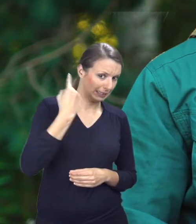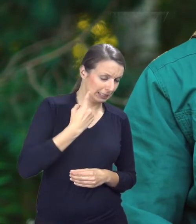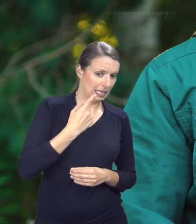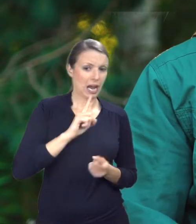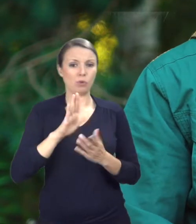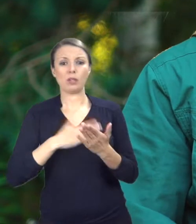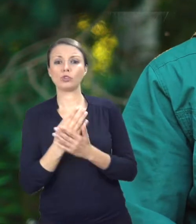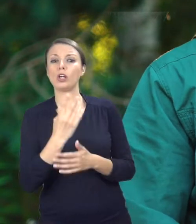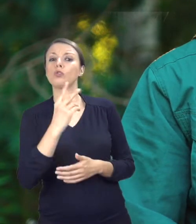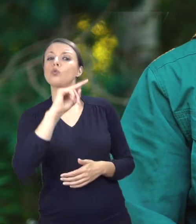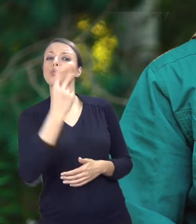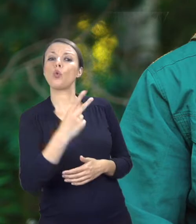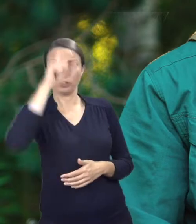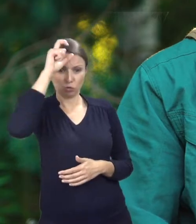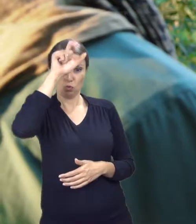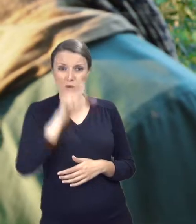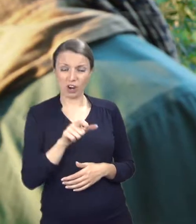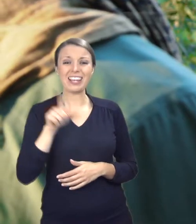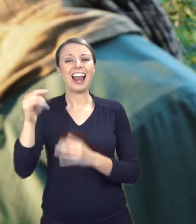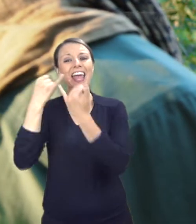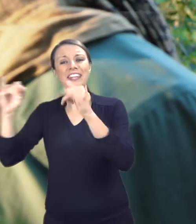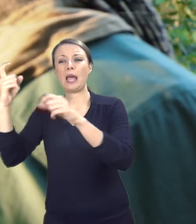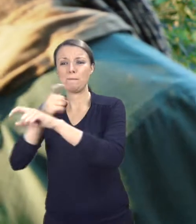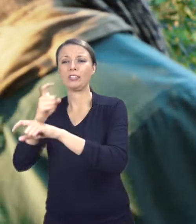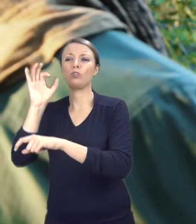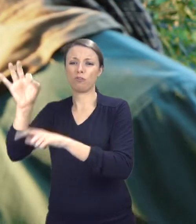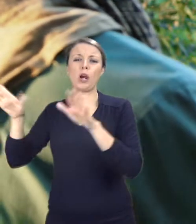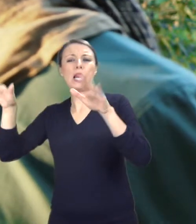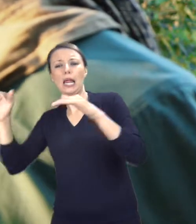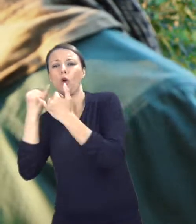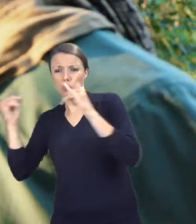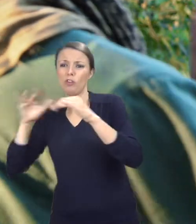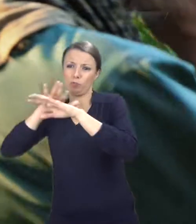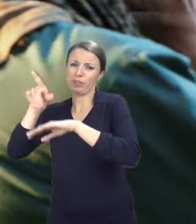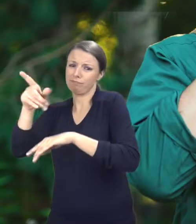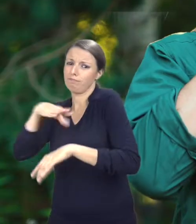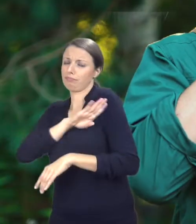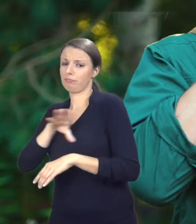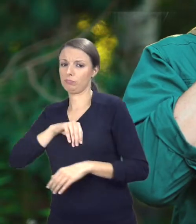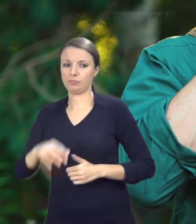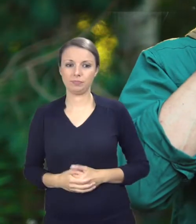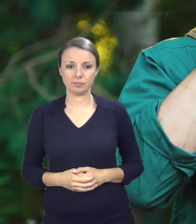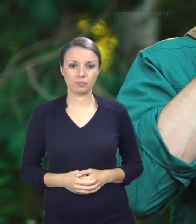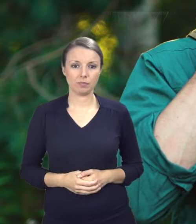w innych krajach to insekty niosą śmierć. Najbardziej hardkorowe miejsce, w którym byłeś?